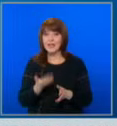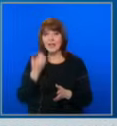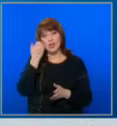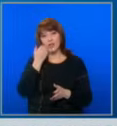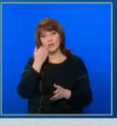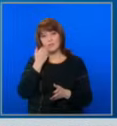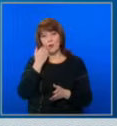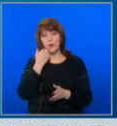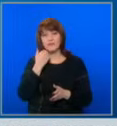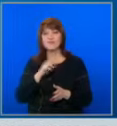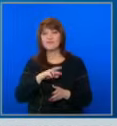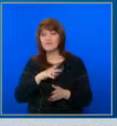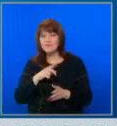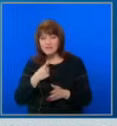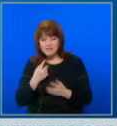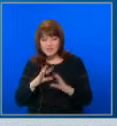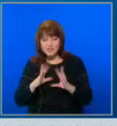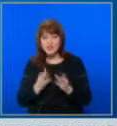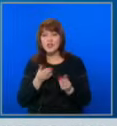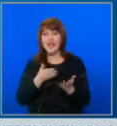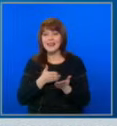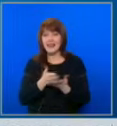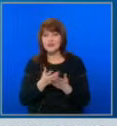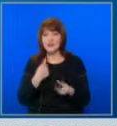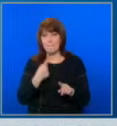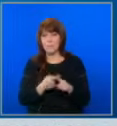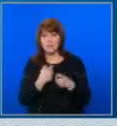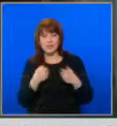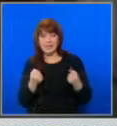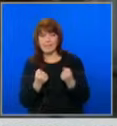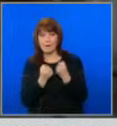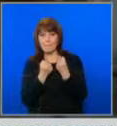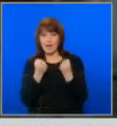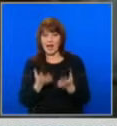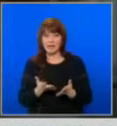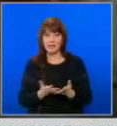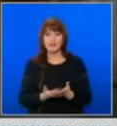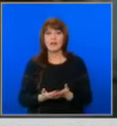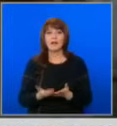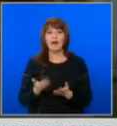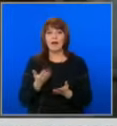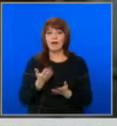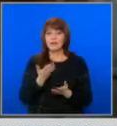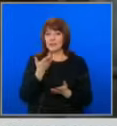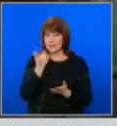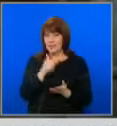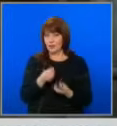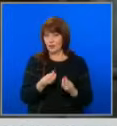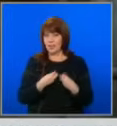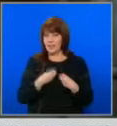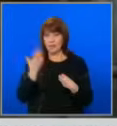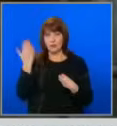използвали всякакви похвати в това число и заплахи те ни заобикаляха непрекъснато след като ни повдигнаха